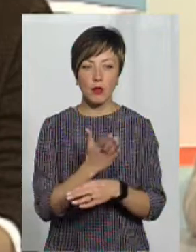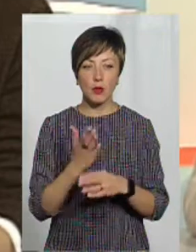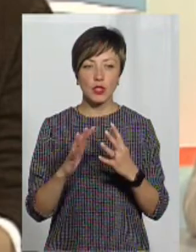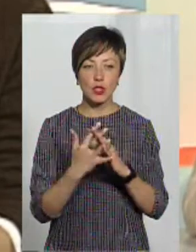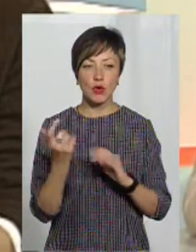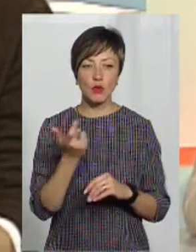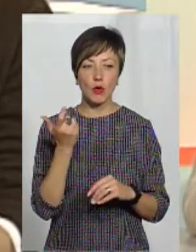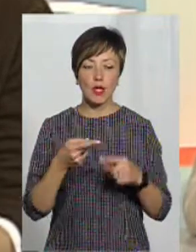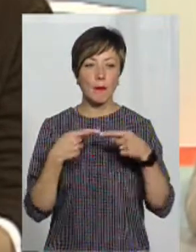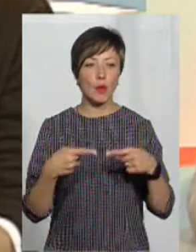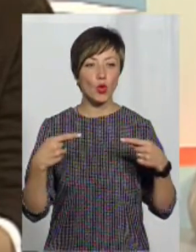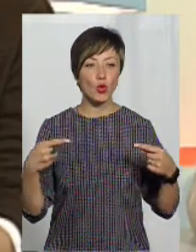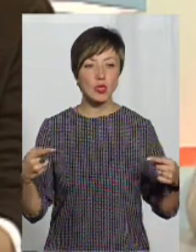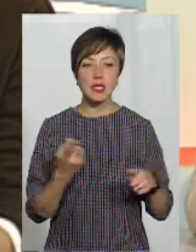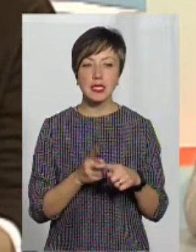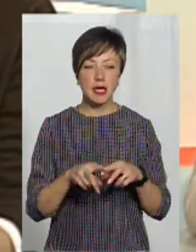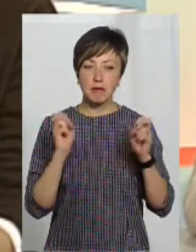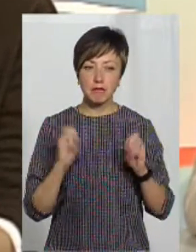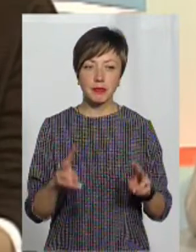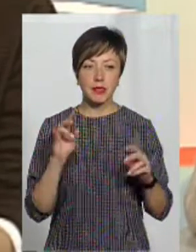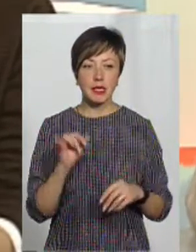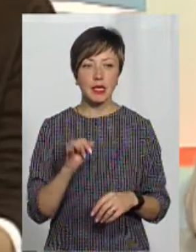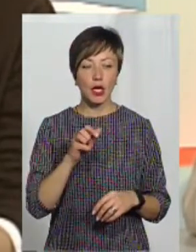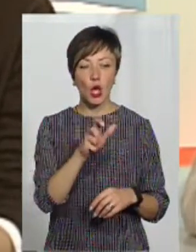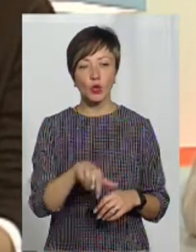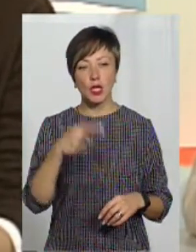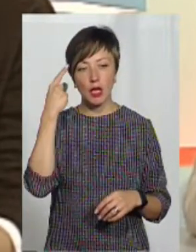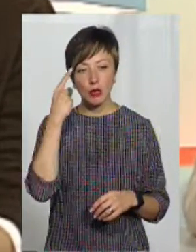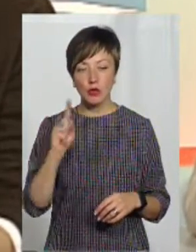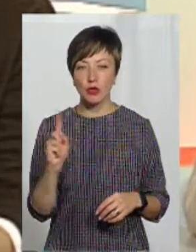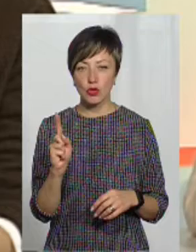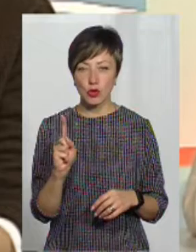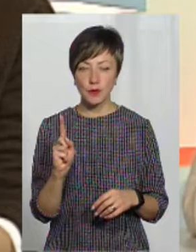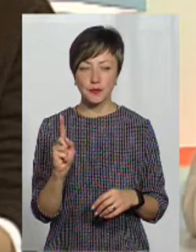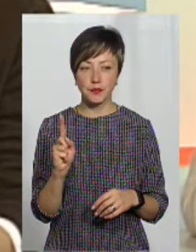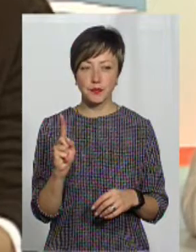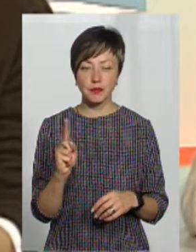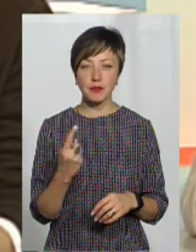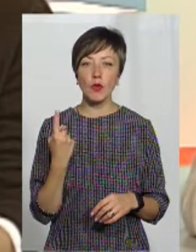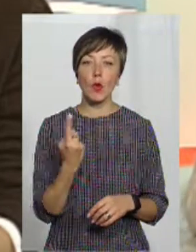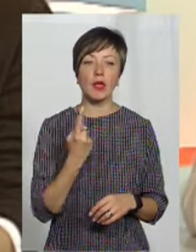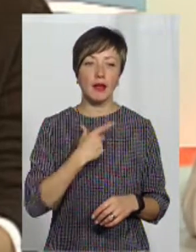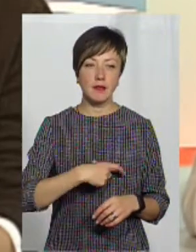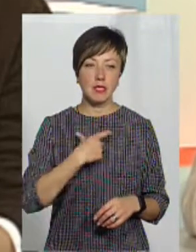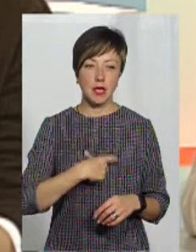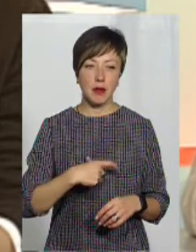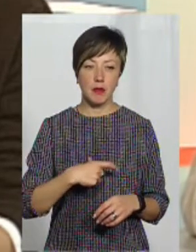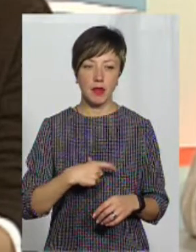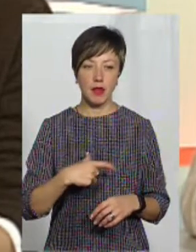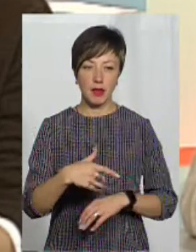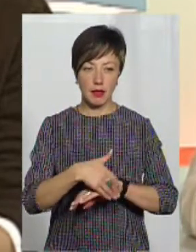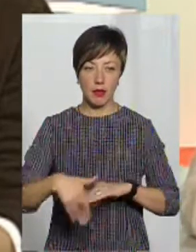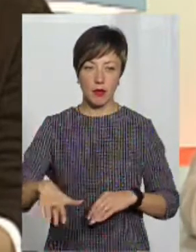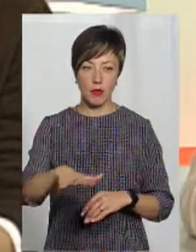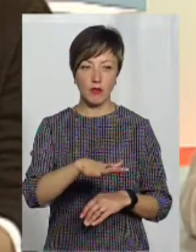виробництва сільськогосподарської продукції, це все дуже небезпечно. Людина думає, що вона одна в себе там на